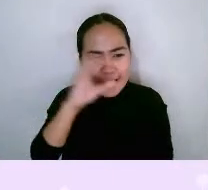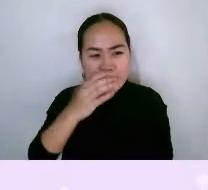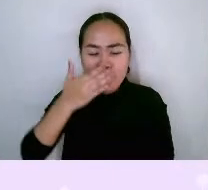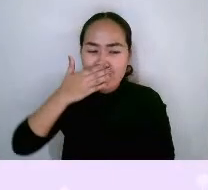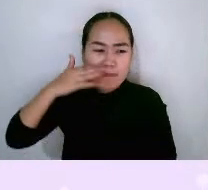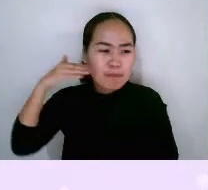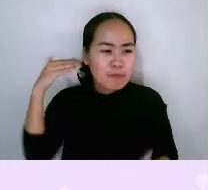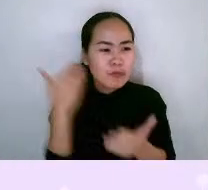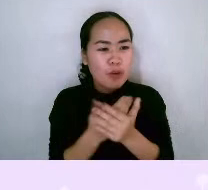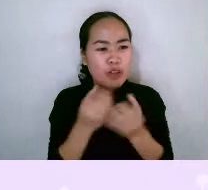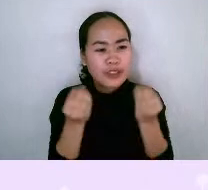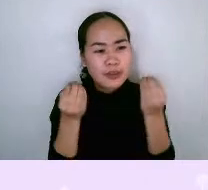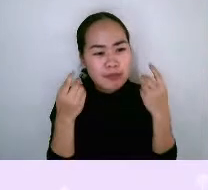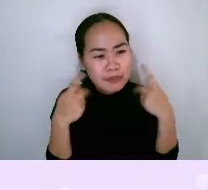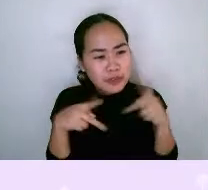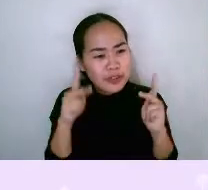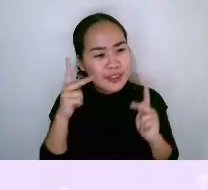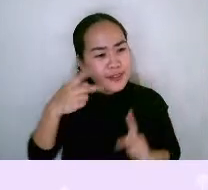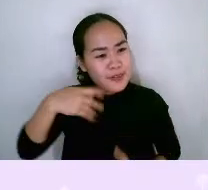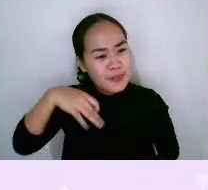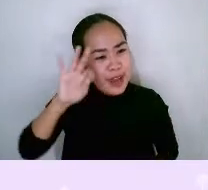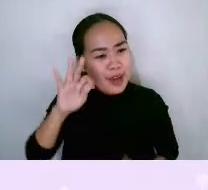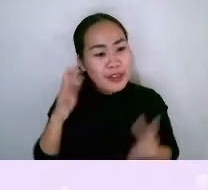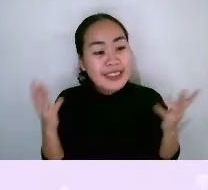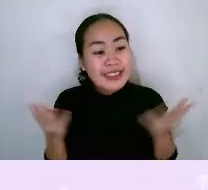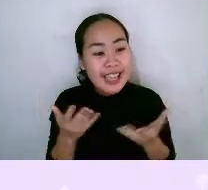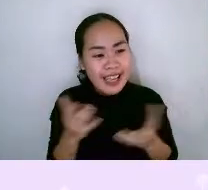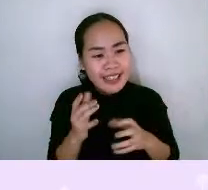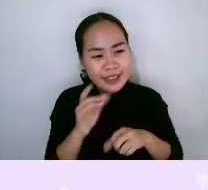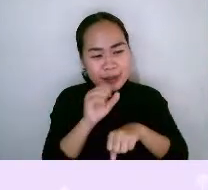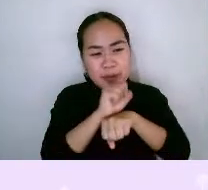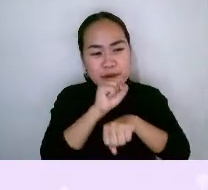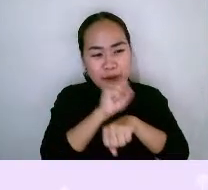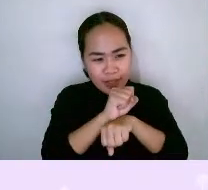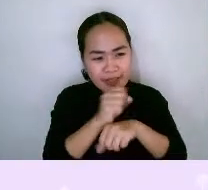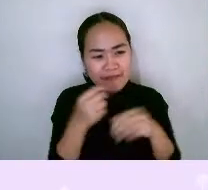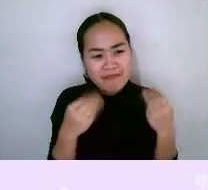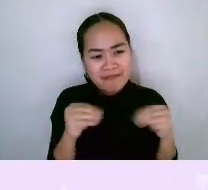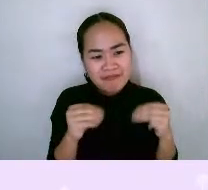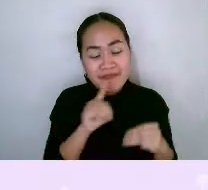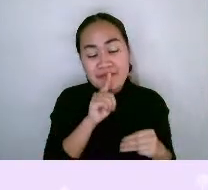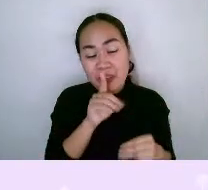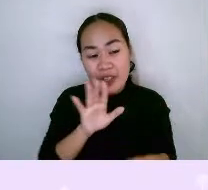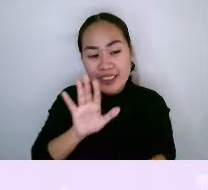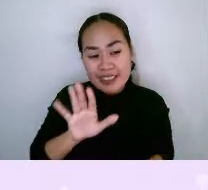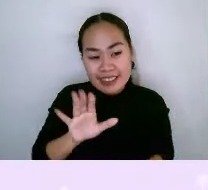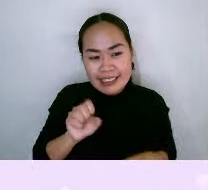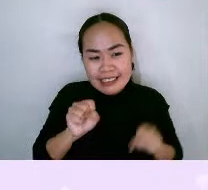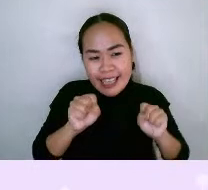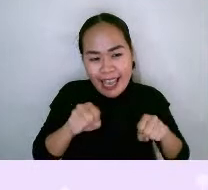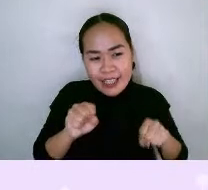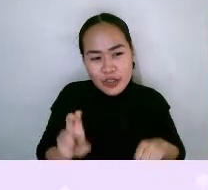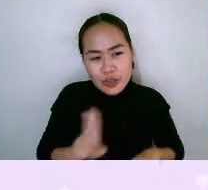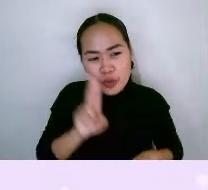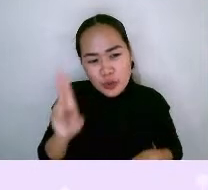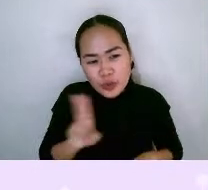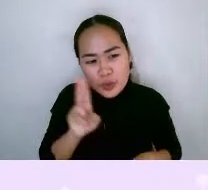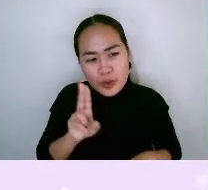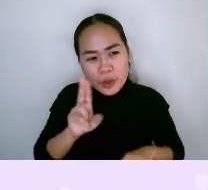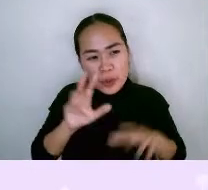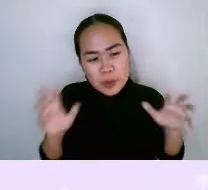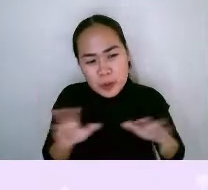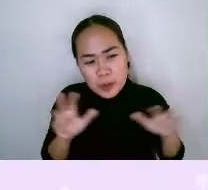magandang oportunidad sa ating labor market at nang sa gayon, tayo po ay maging productive na